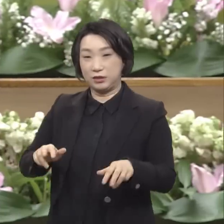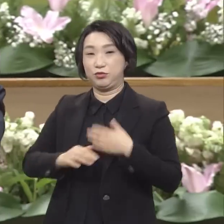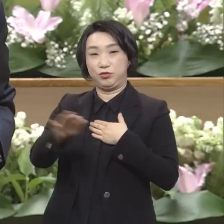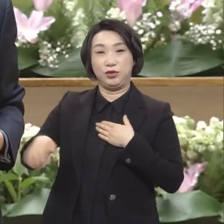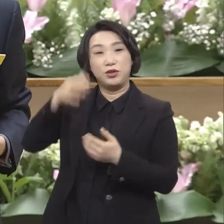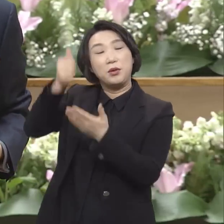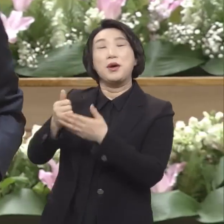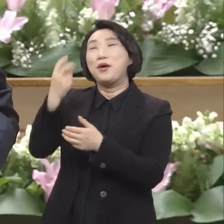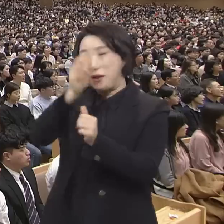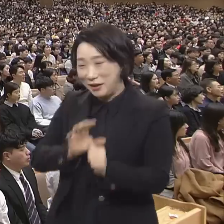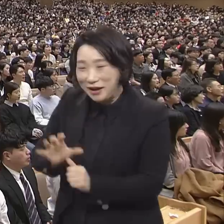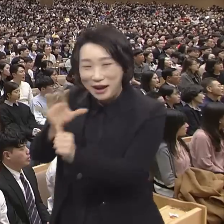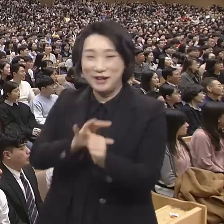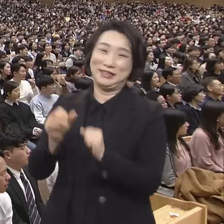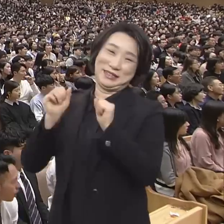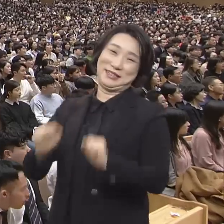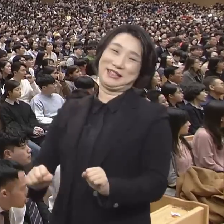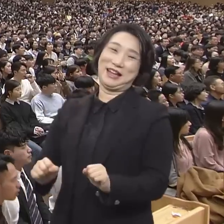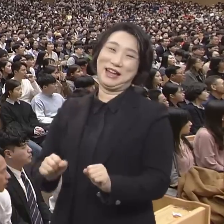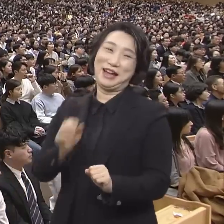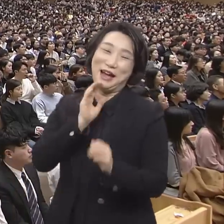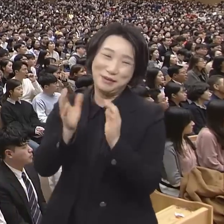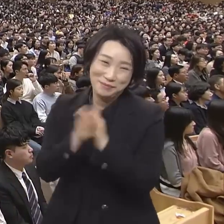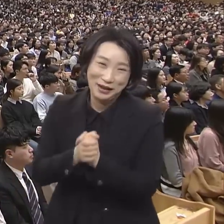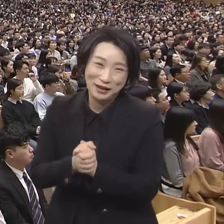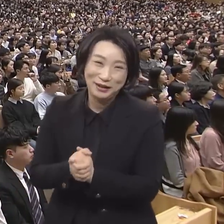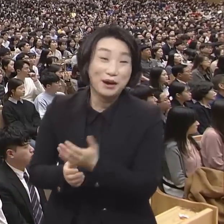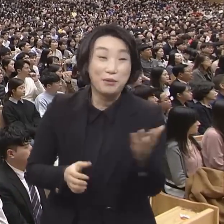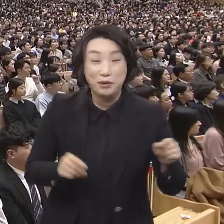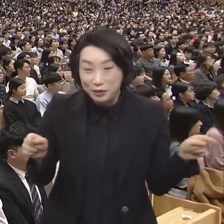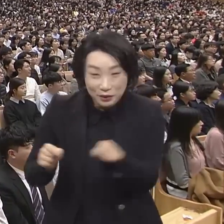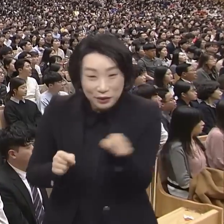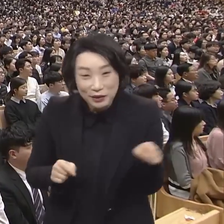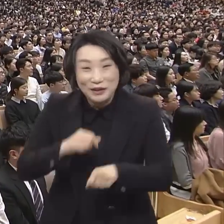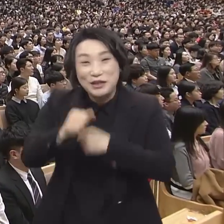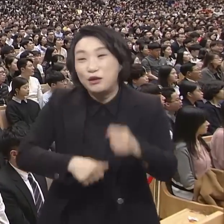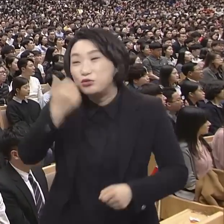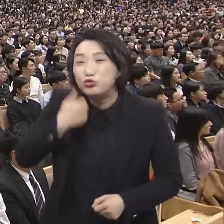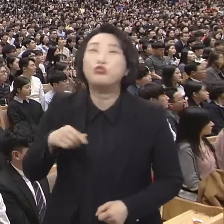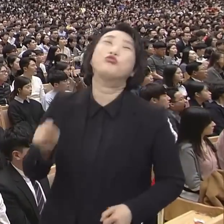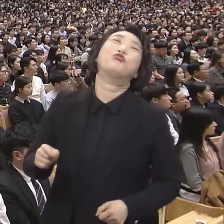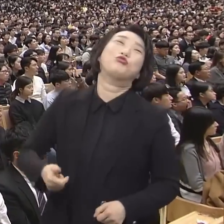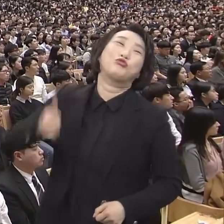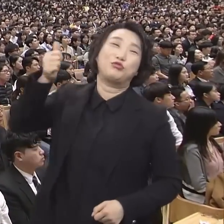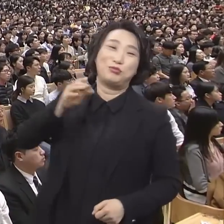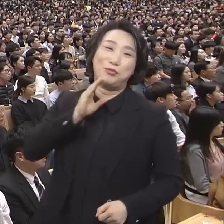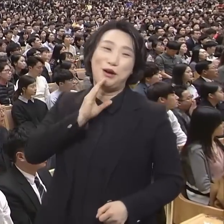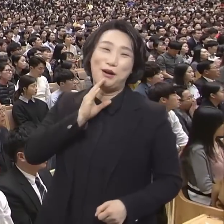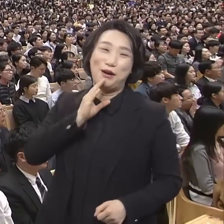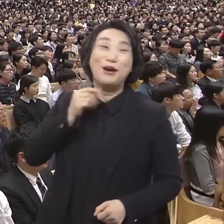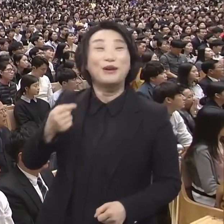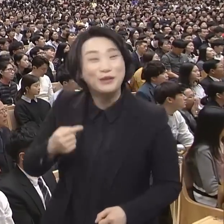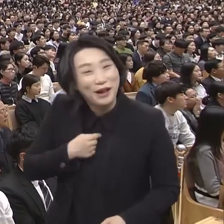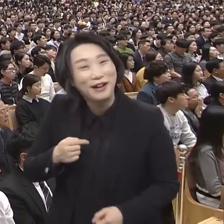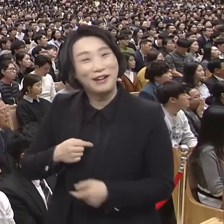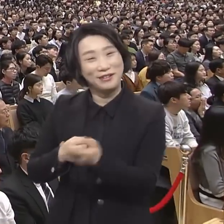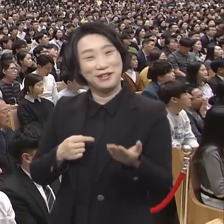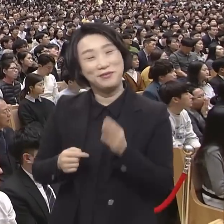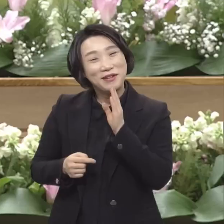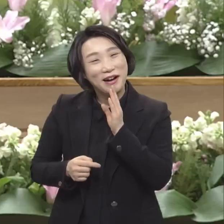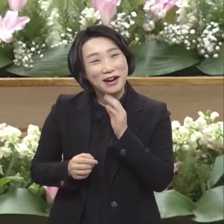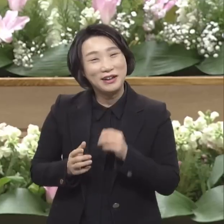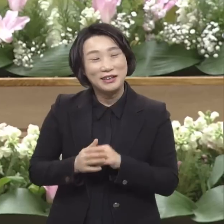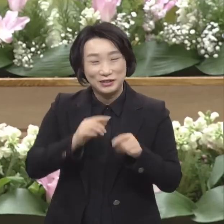성령의 관리 아래 있다. 그럼 누가 자유한 자요? 누가 자유한 자요? 다